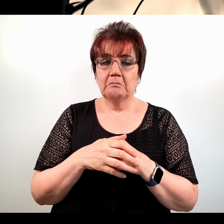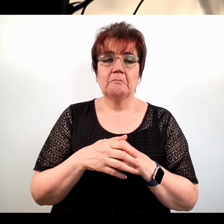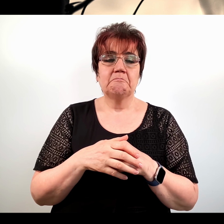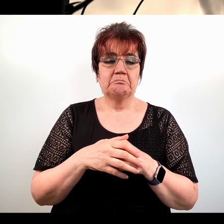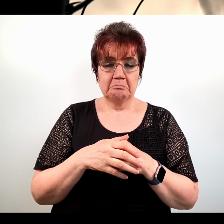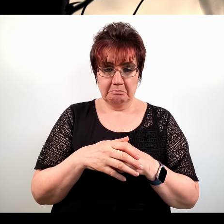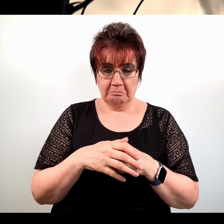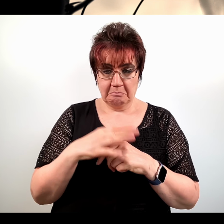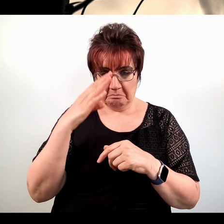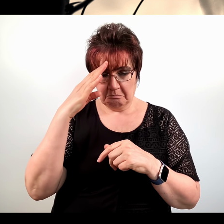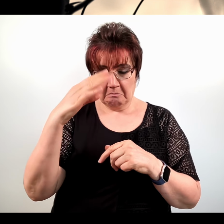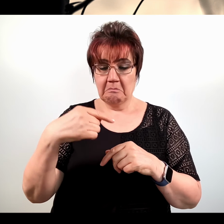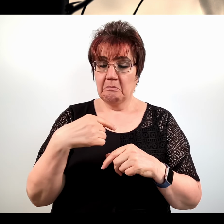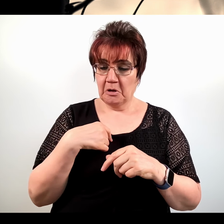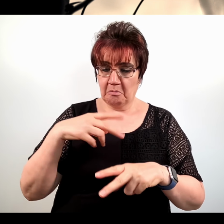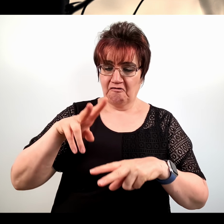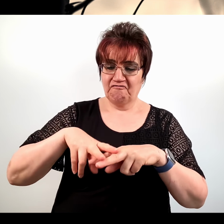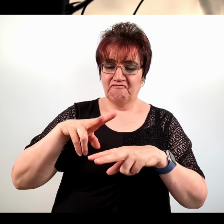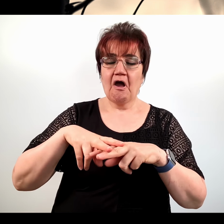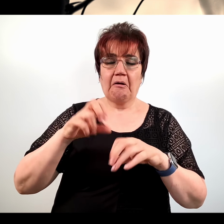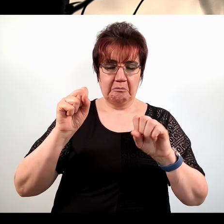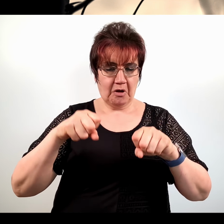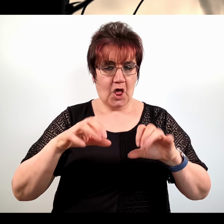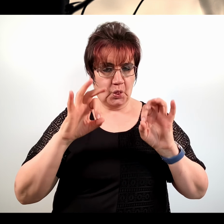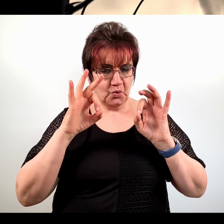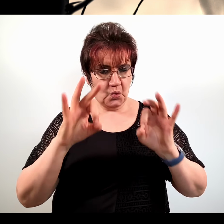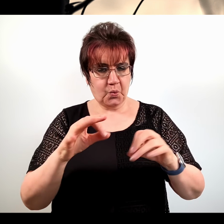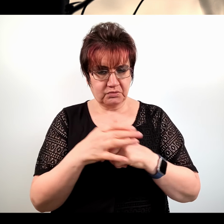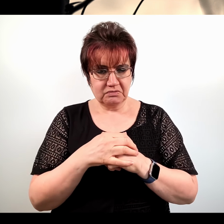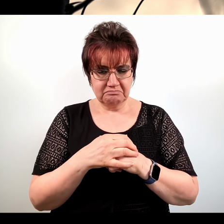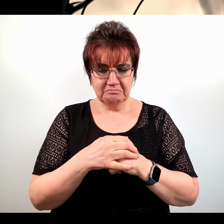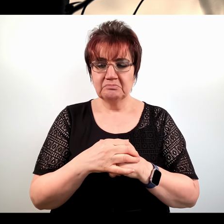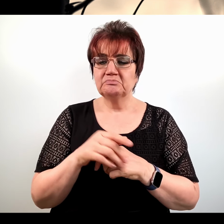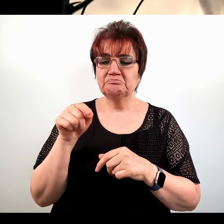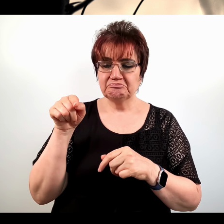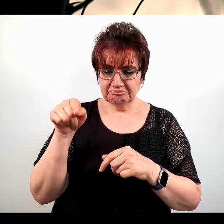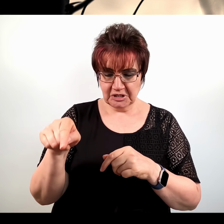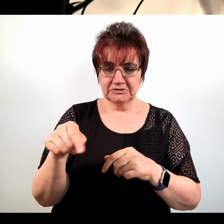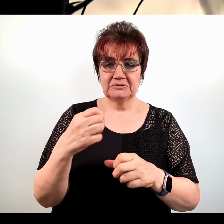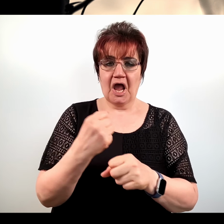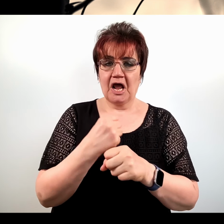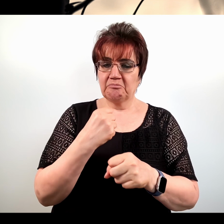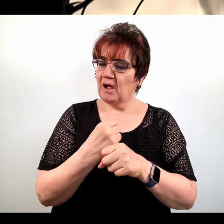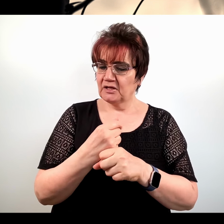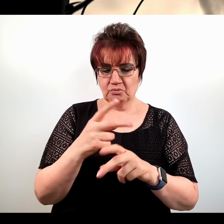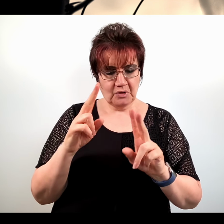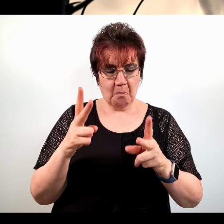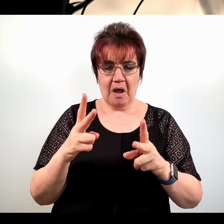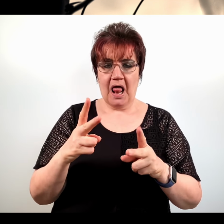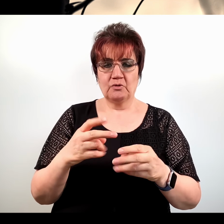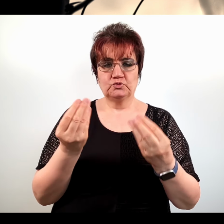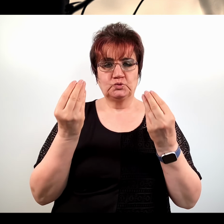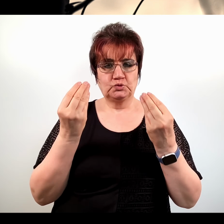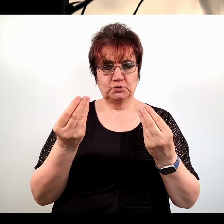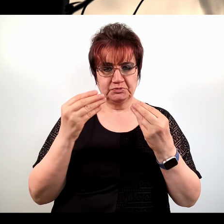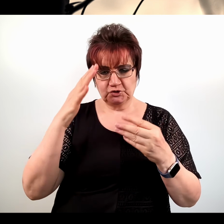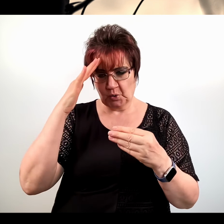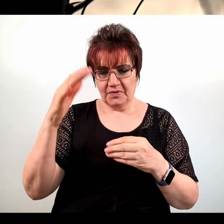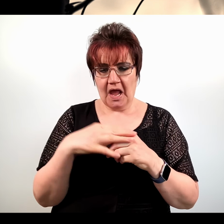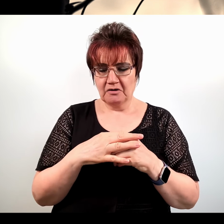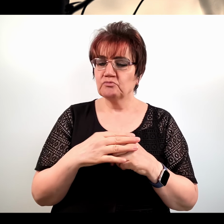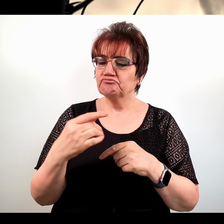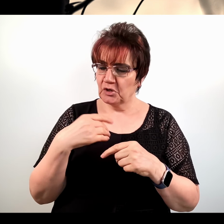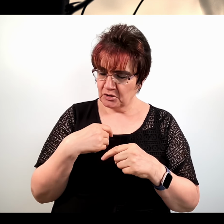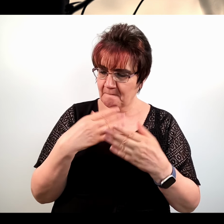Bewachen, das kann ich gut, antwortete der Soldat, denn das ist die Arbeit eines Soldaten. Ich